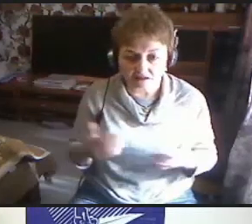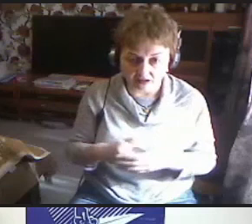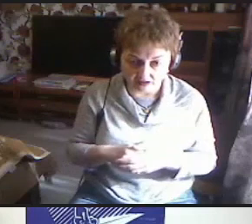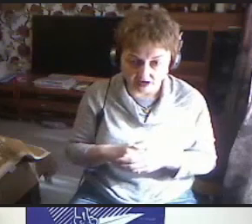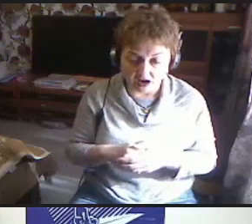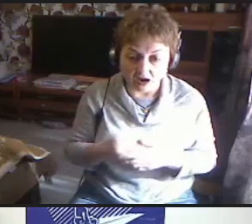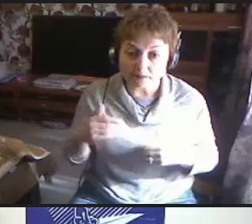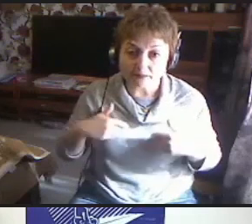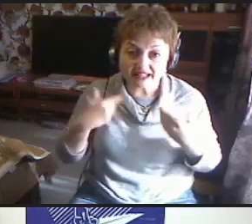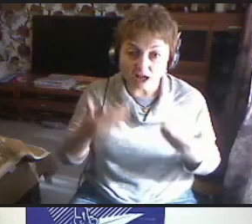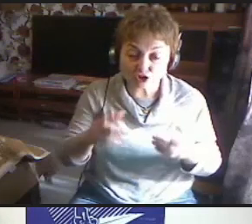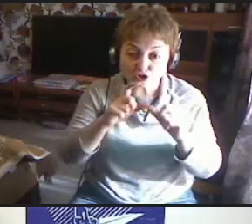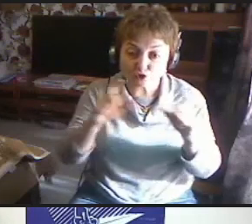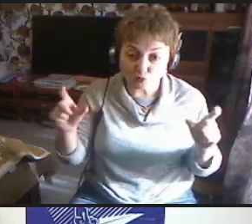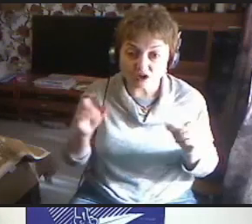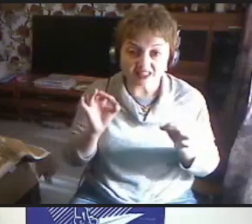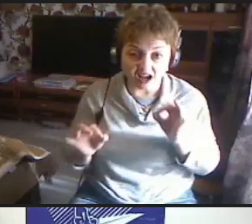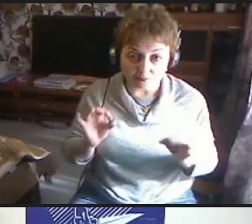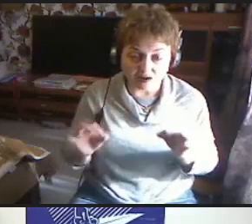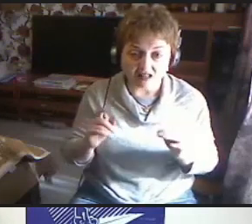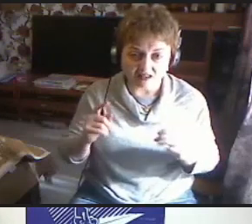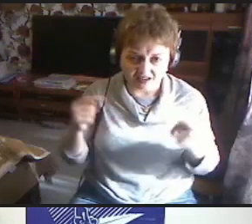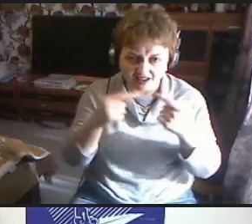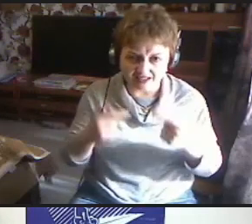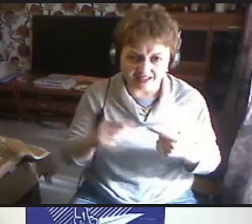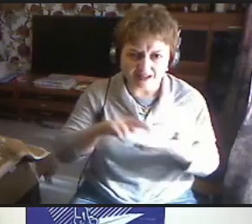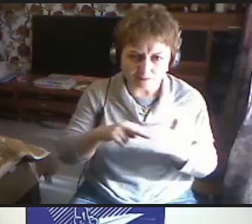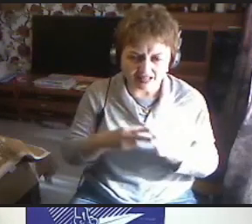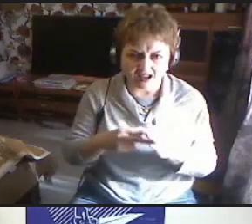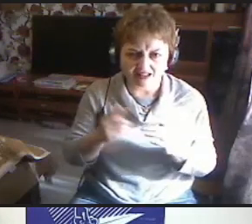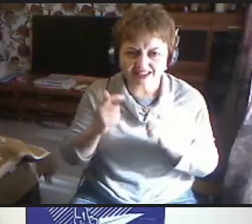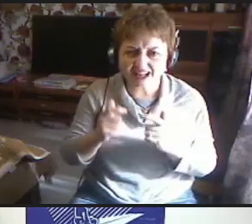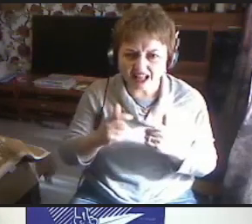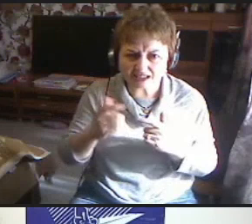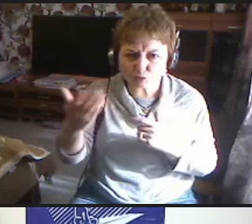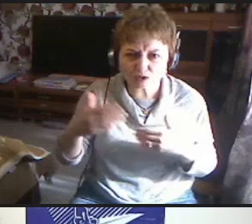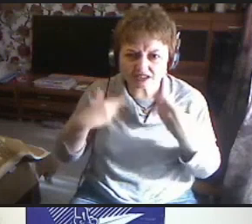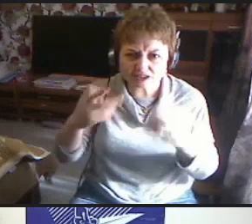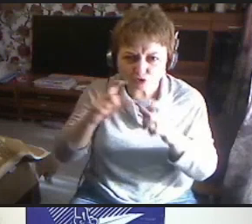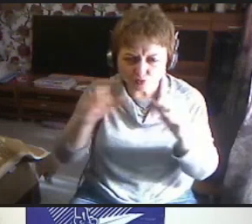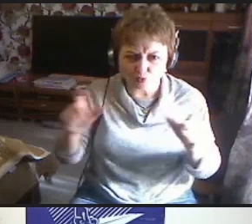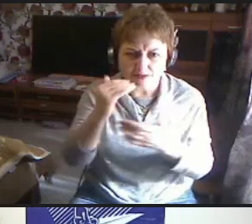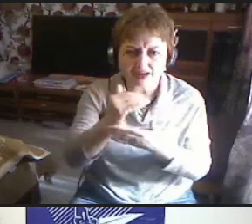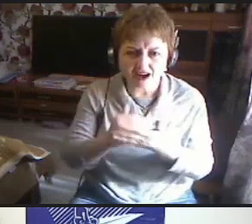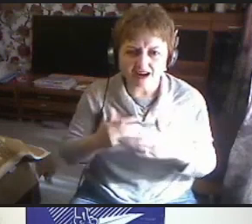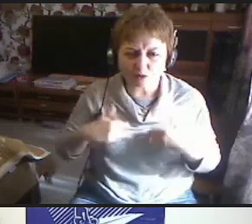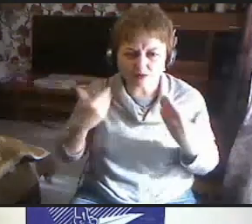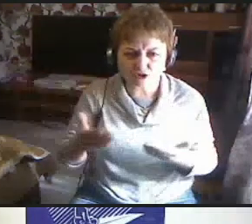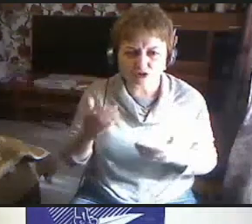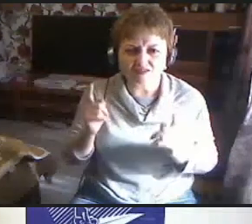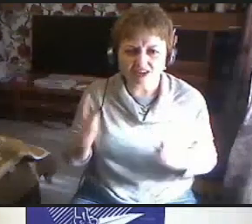школе нормальный конкретный план, согласуйте его со школой, предложите школу программу, что в рамках вашего